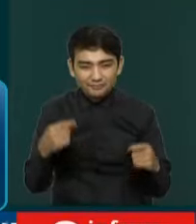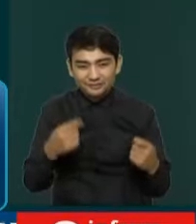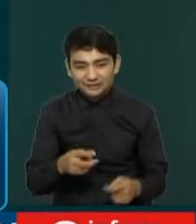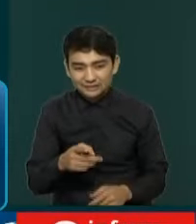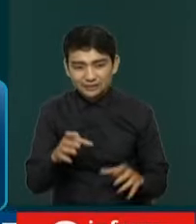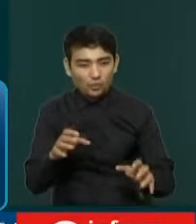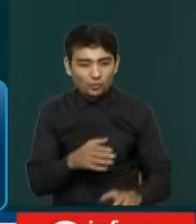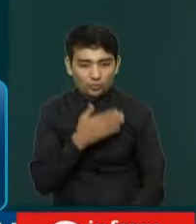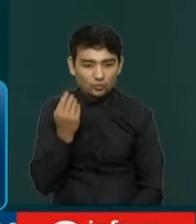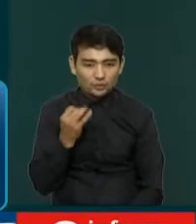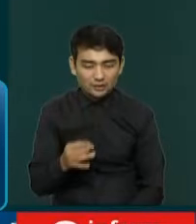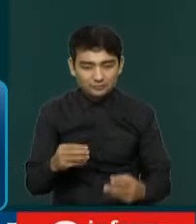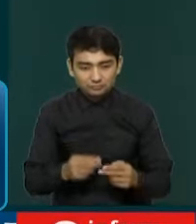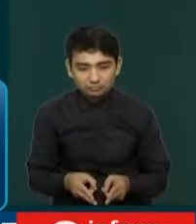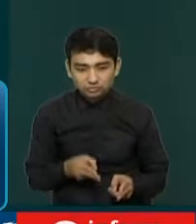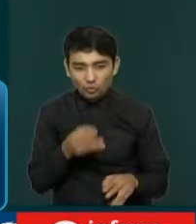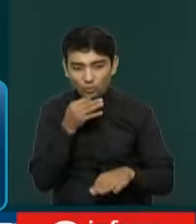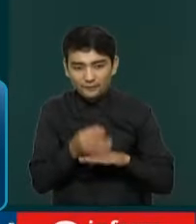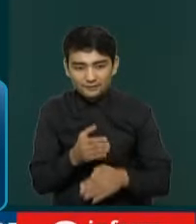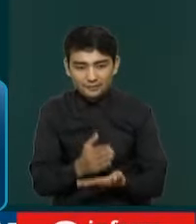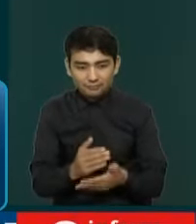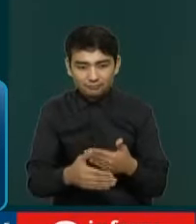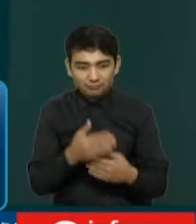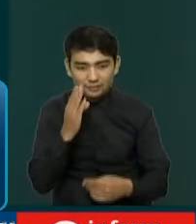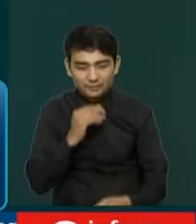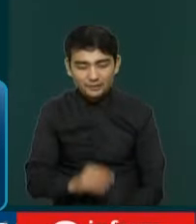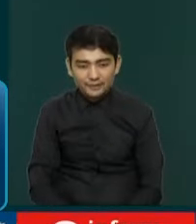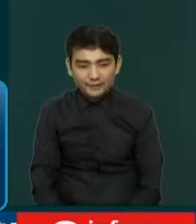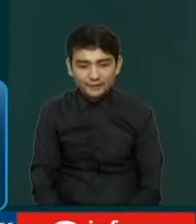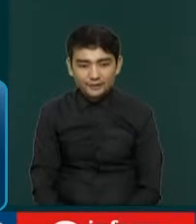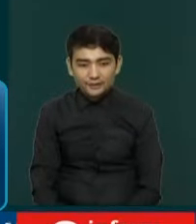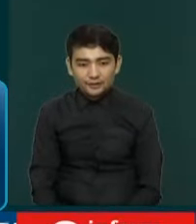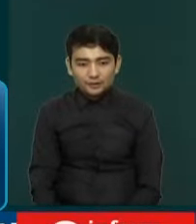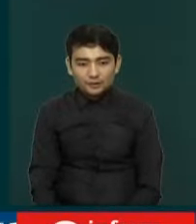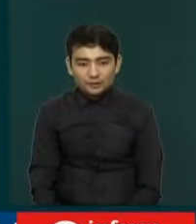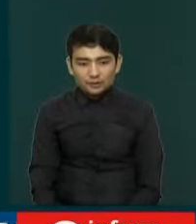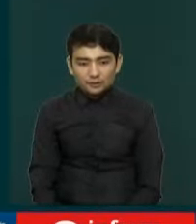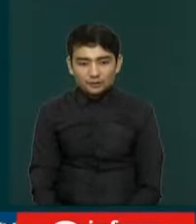это предусмотрена уголовная ответственность. Арман Сарсенбаев, Кублан Утигенов, Информбюро, Астана.